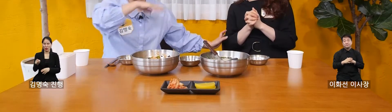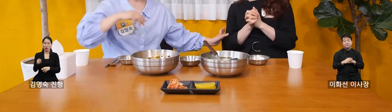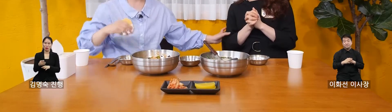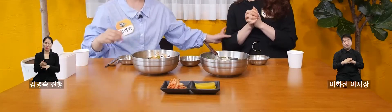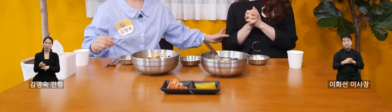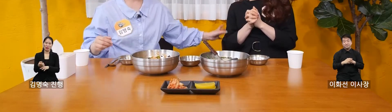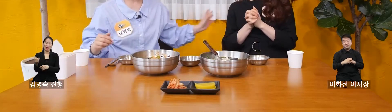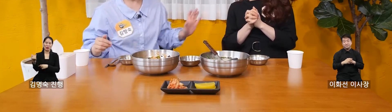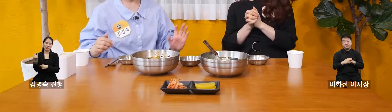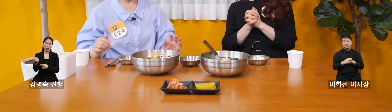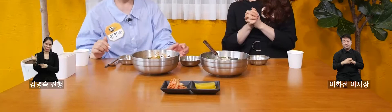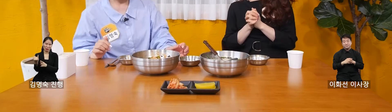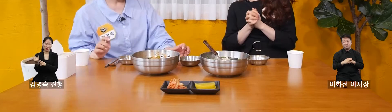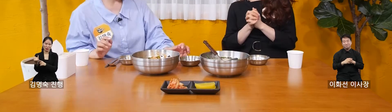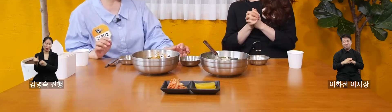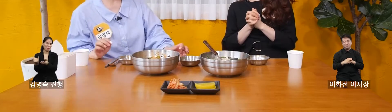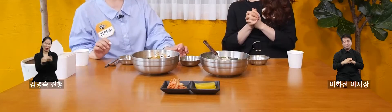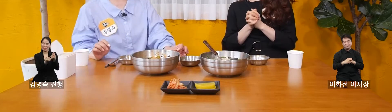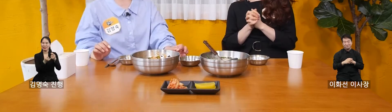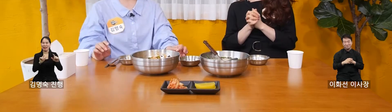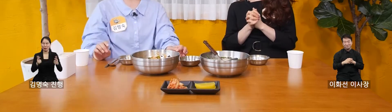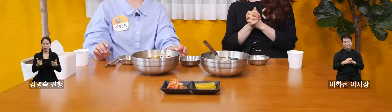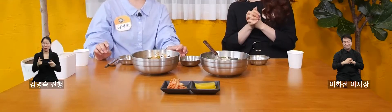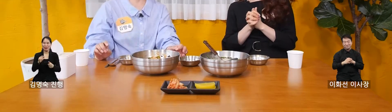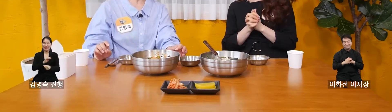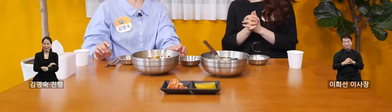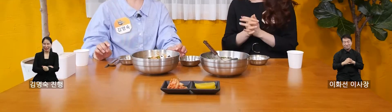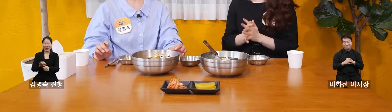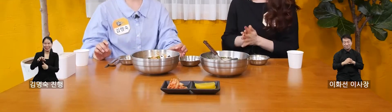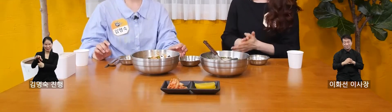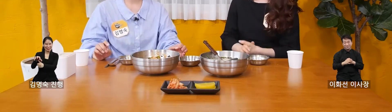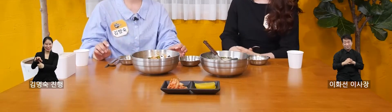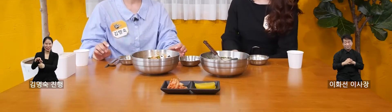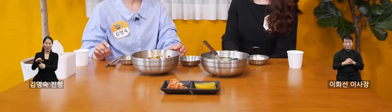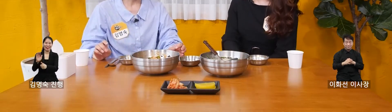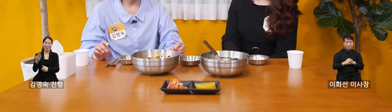않게 잘 지키셔야 돼요.